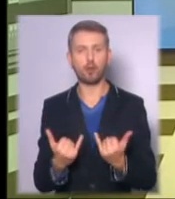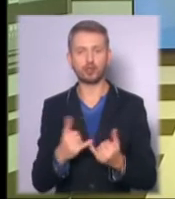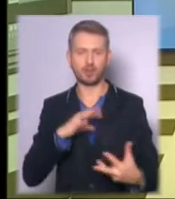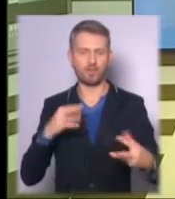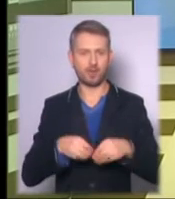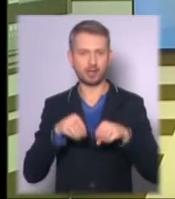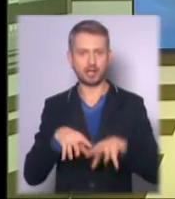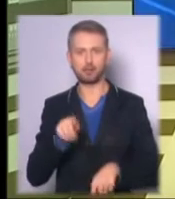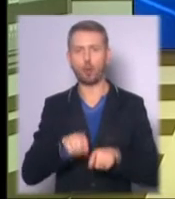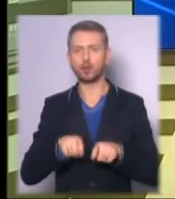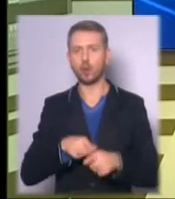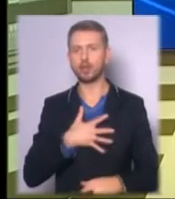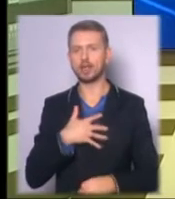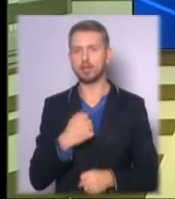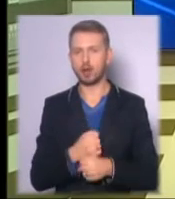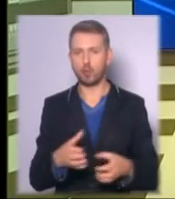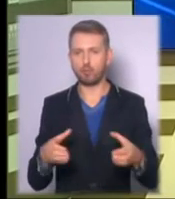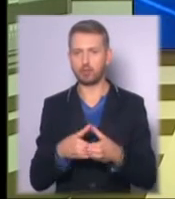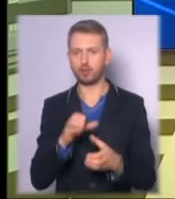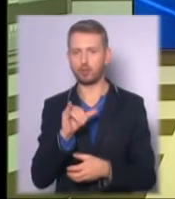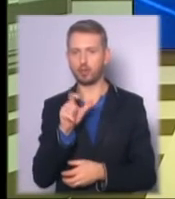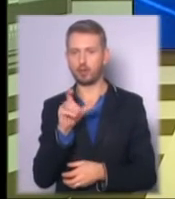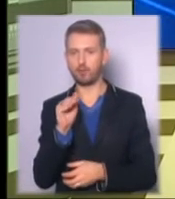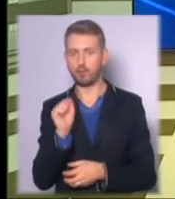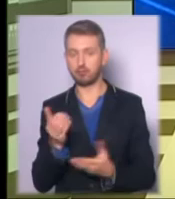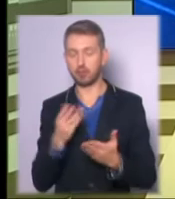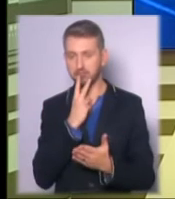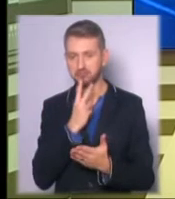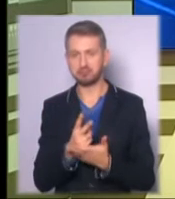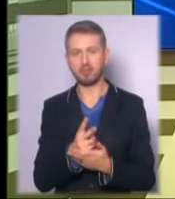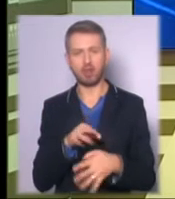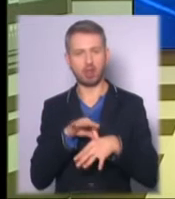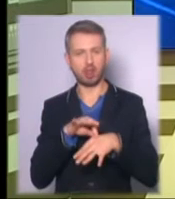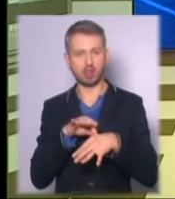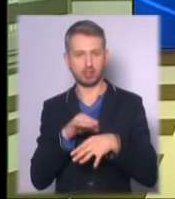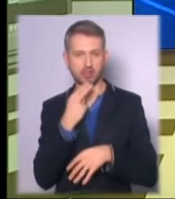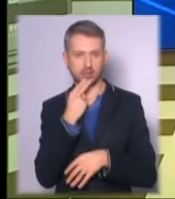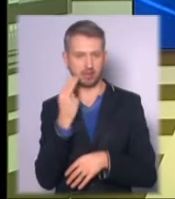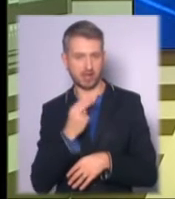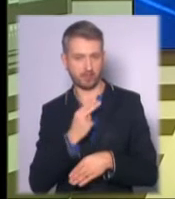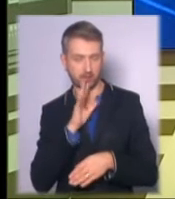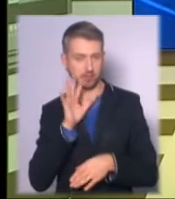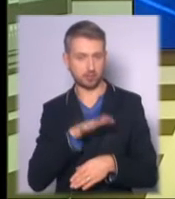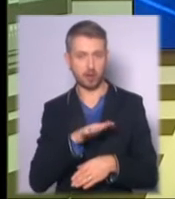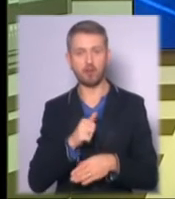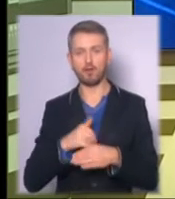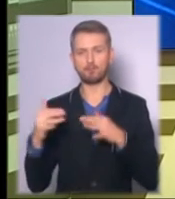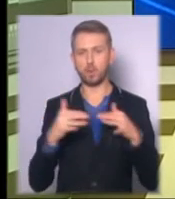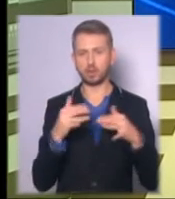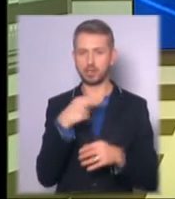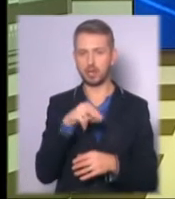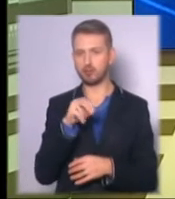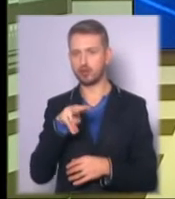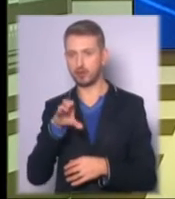вердикт контрольно-дисциплінарного комітету УЄФА, який угледів расизм у поведінці вболівальників на матчі «Динамо-Челсі». Крім того,